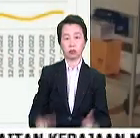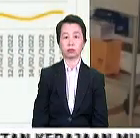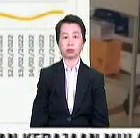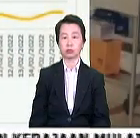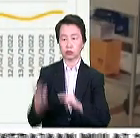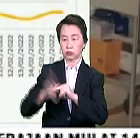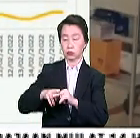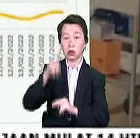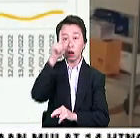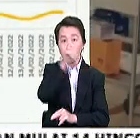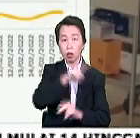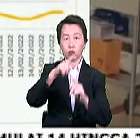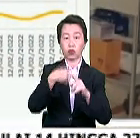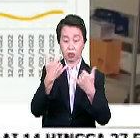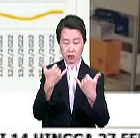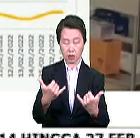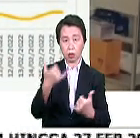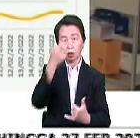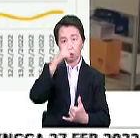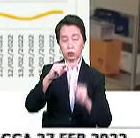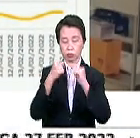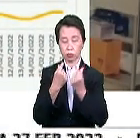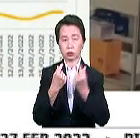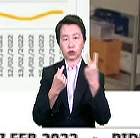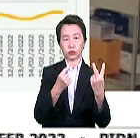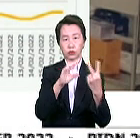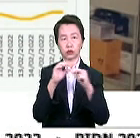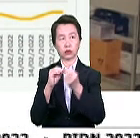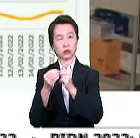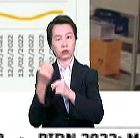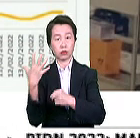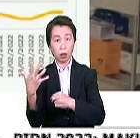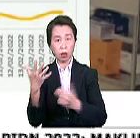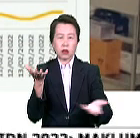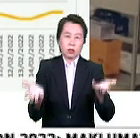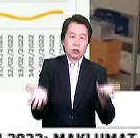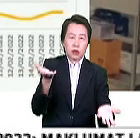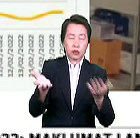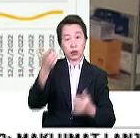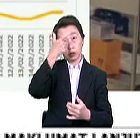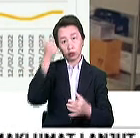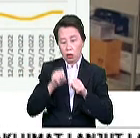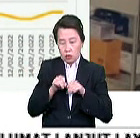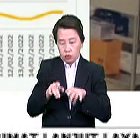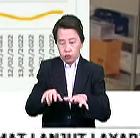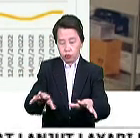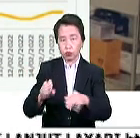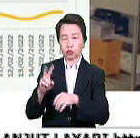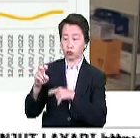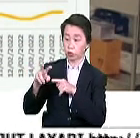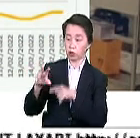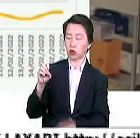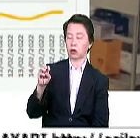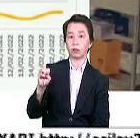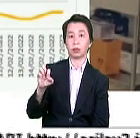Peningkatan lebih ketara pada bulan ini terutamanya bagi kategori 2 hingga 5 yang berkemungkinan disebabkan penularan varian Omicron